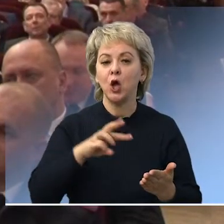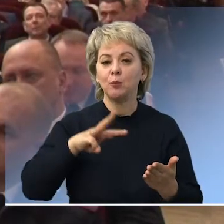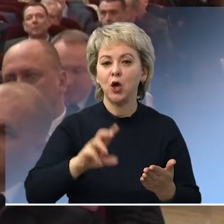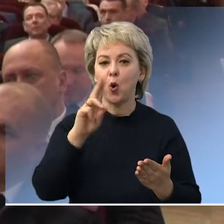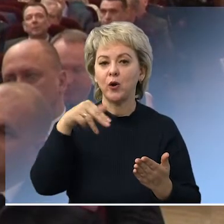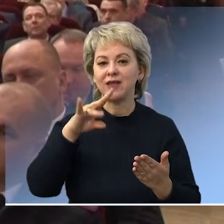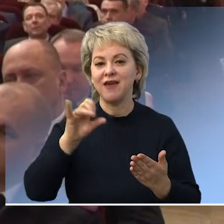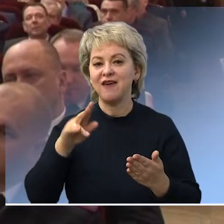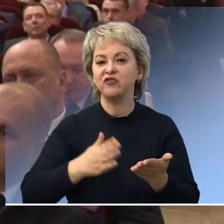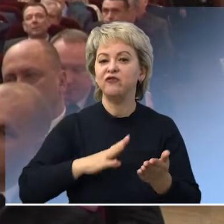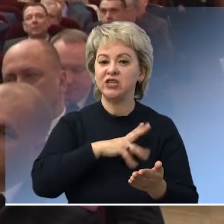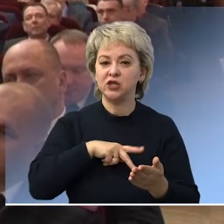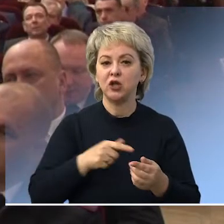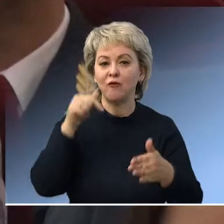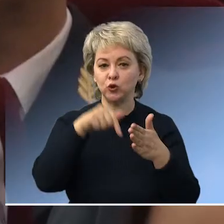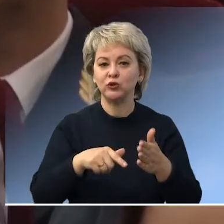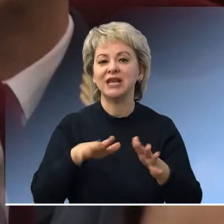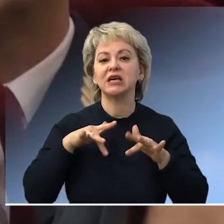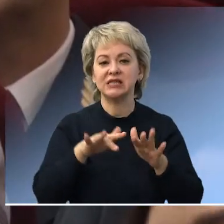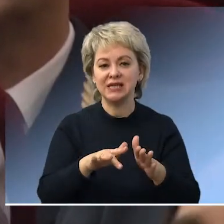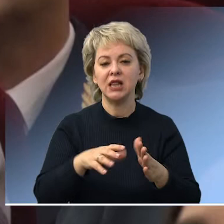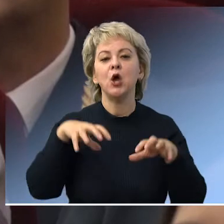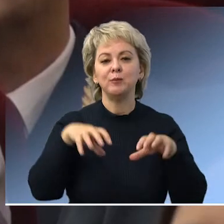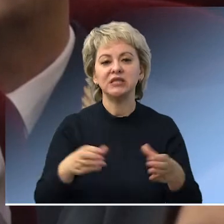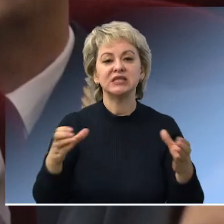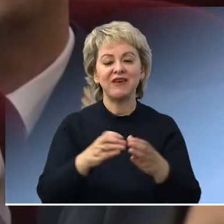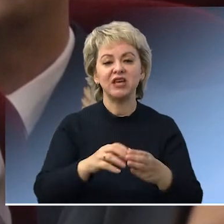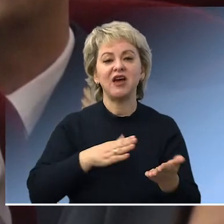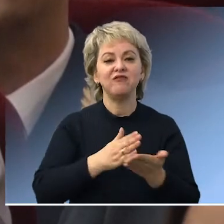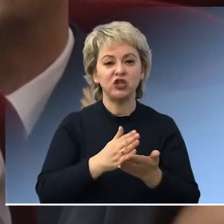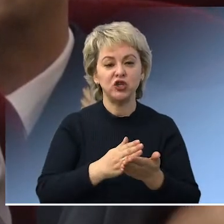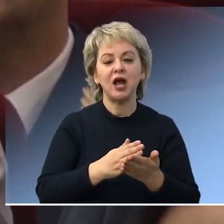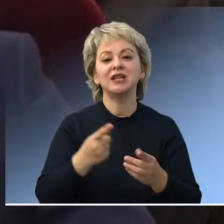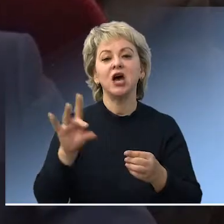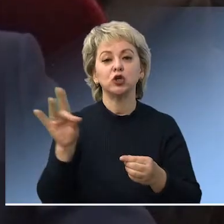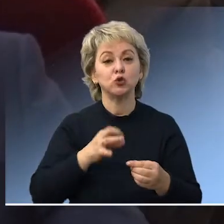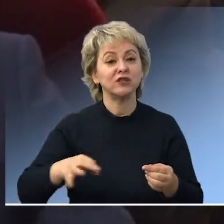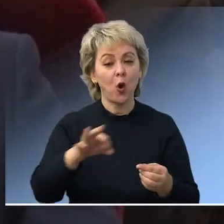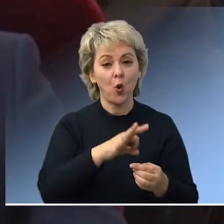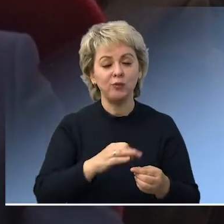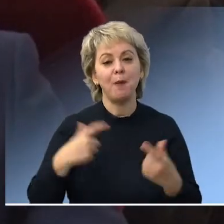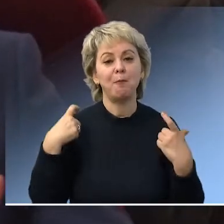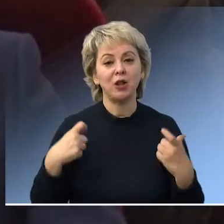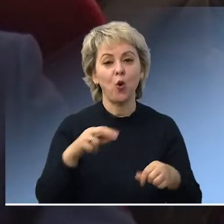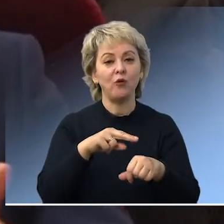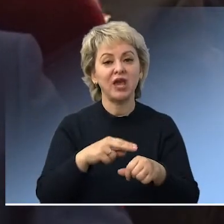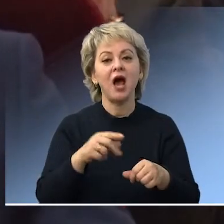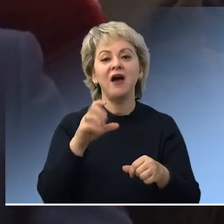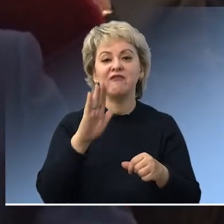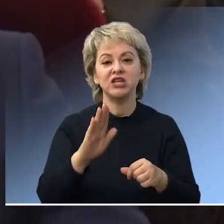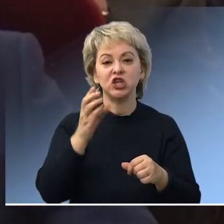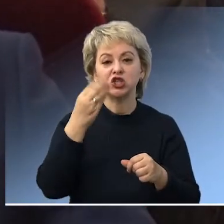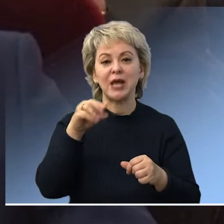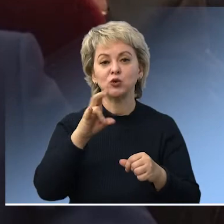области Михаил Корнеев, ветераны органов внутренних дел, председатель Совета ветеранов органов внутренних дел Ростовской области полковник полиции в